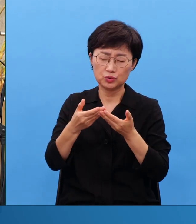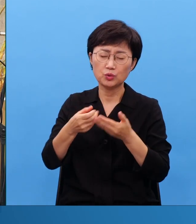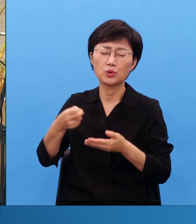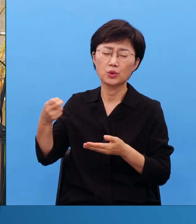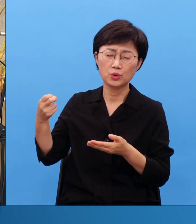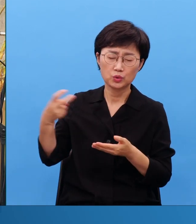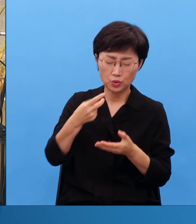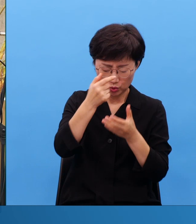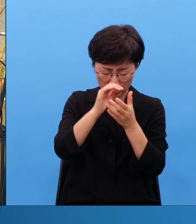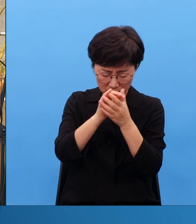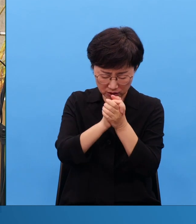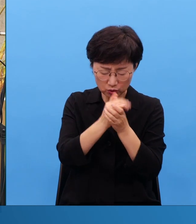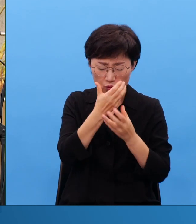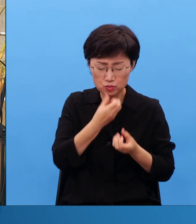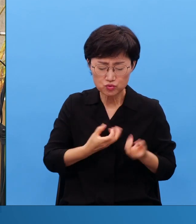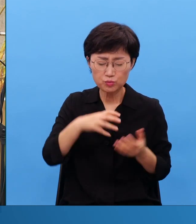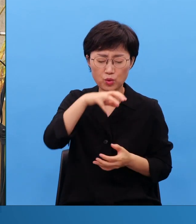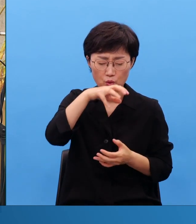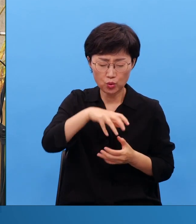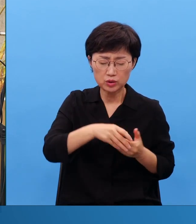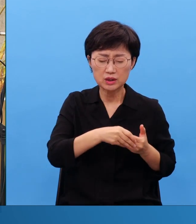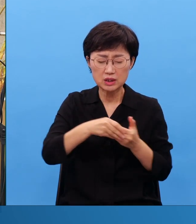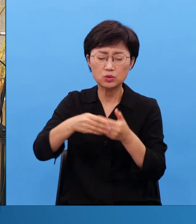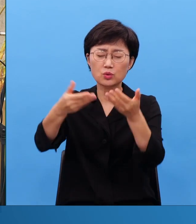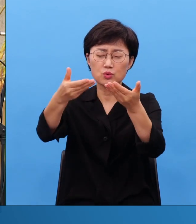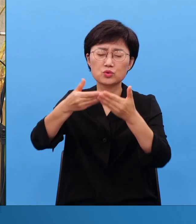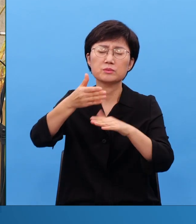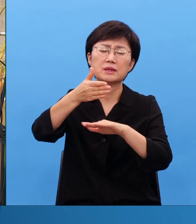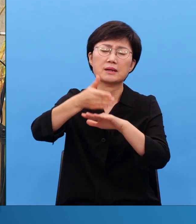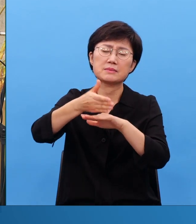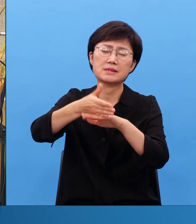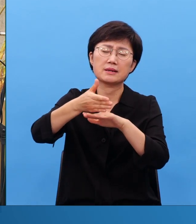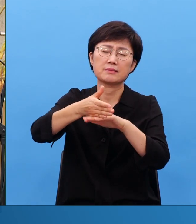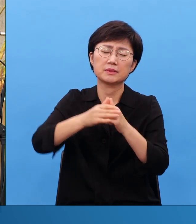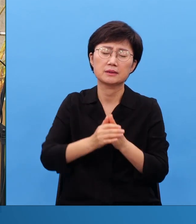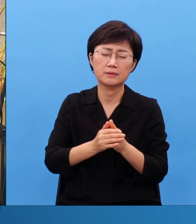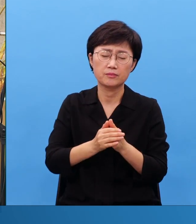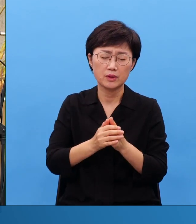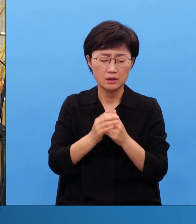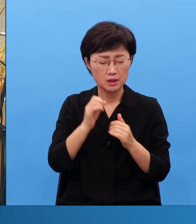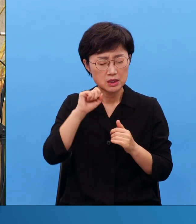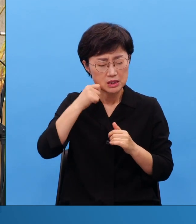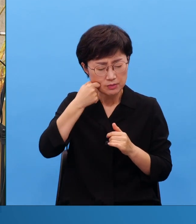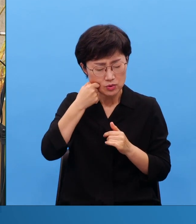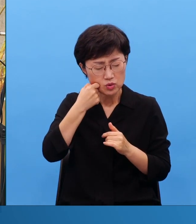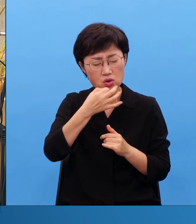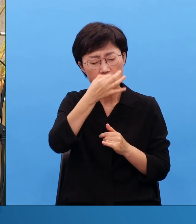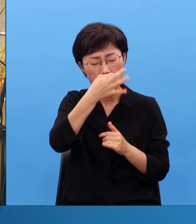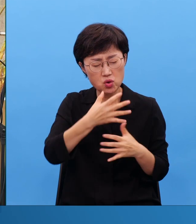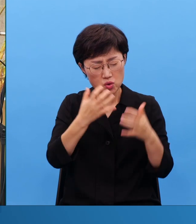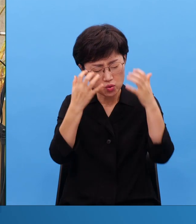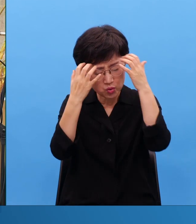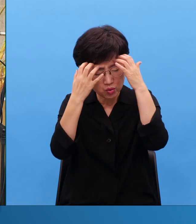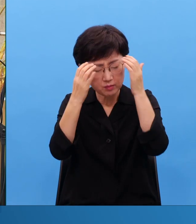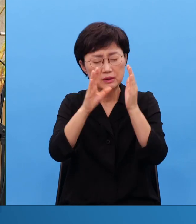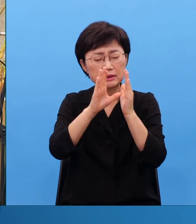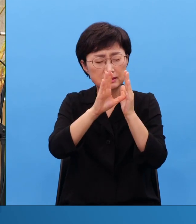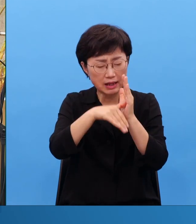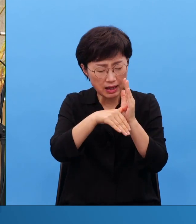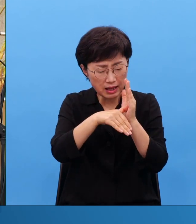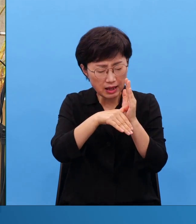guiding us into the blessings of worship and prayer. 어렵고 힘든 일을 당할 때 하나님의 절대 계획을